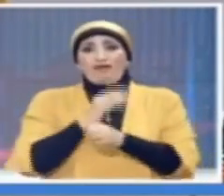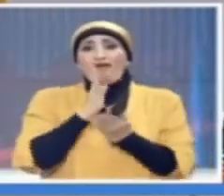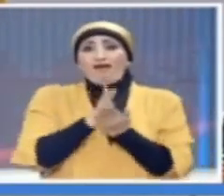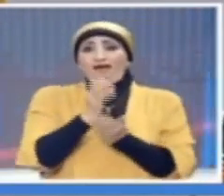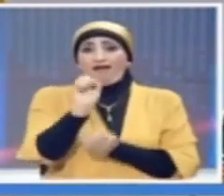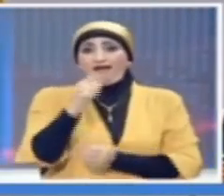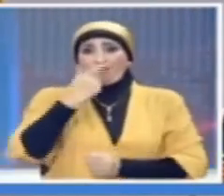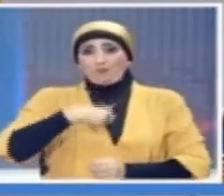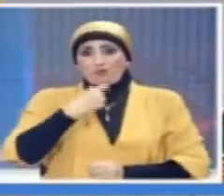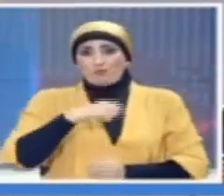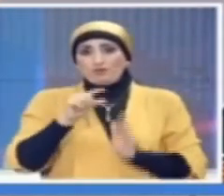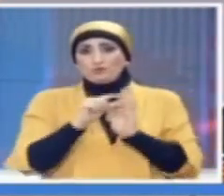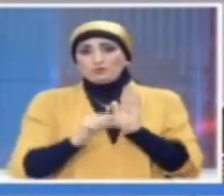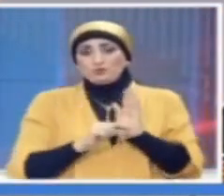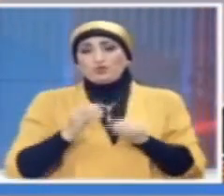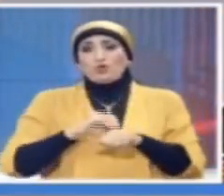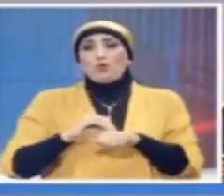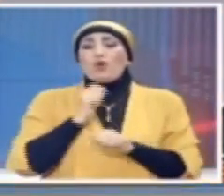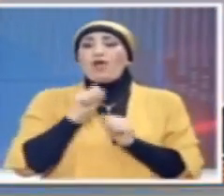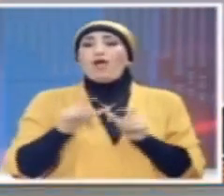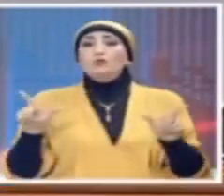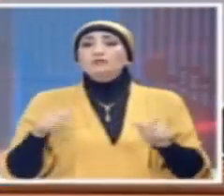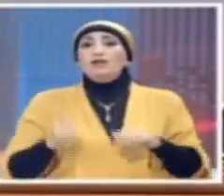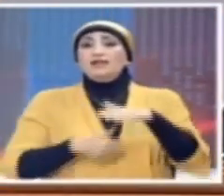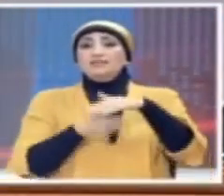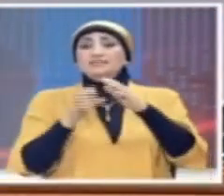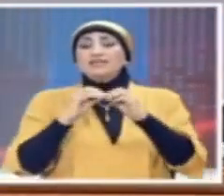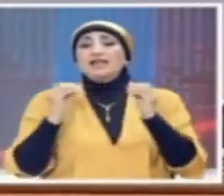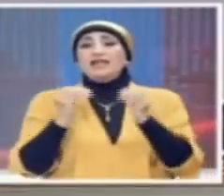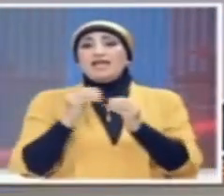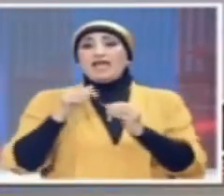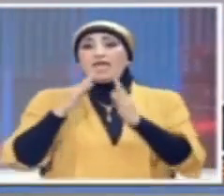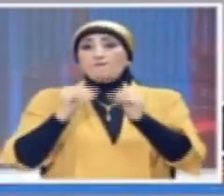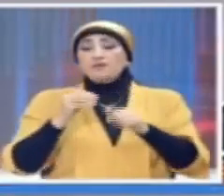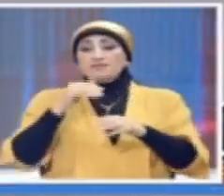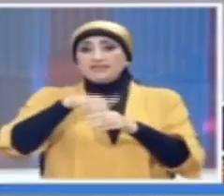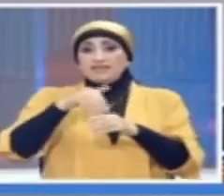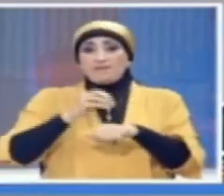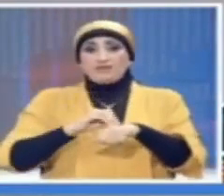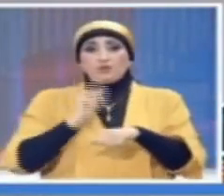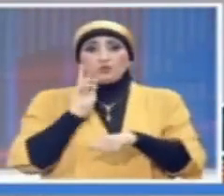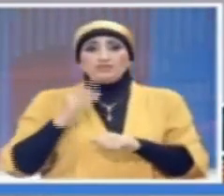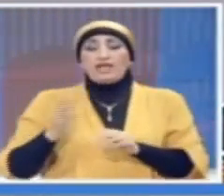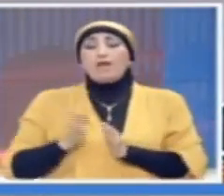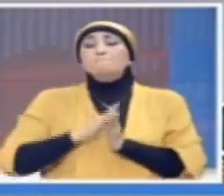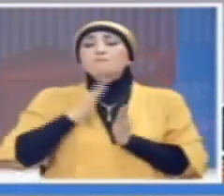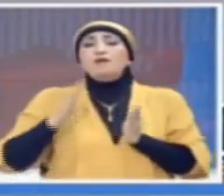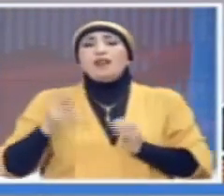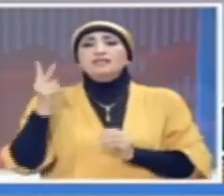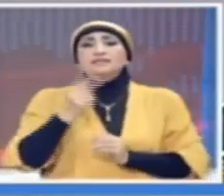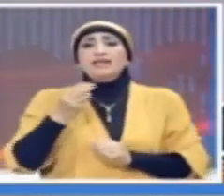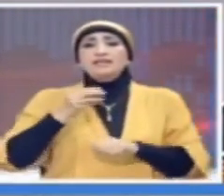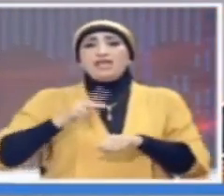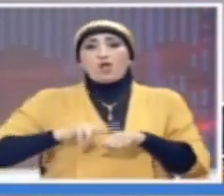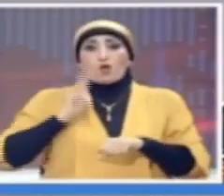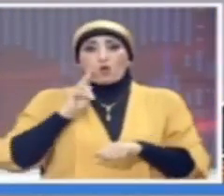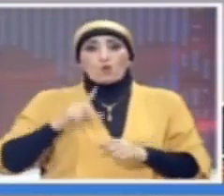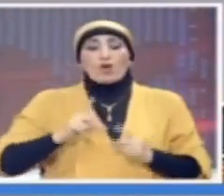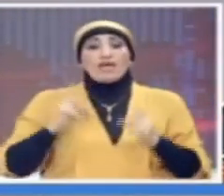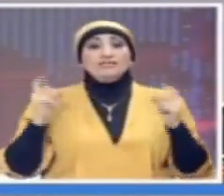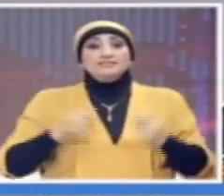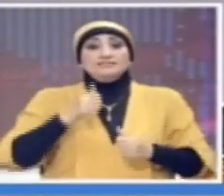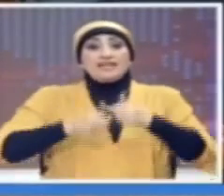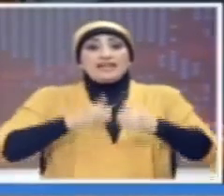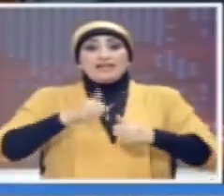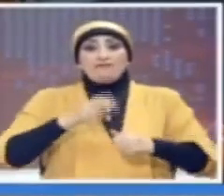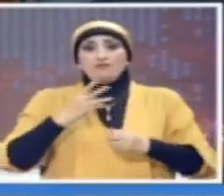لحق المواطنين الدستورية. وأوضح رئيس الهيئة الوطنية للانتخابات أن انتخابات المرحلة الثانية تشهد تنافسا